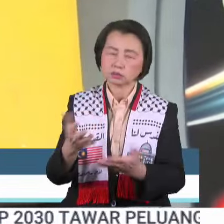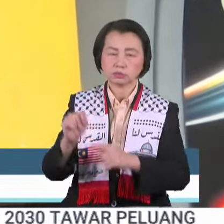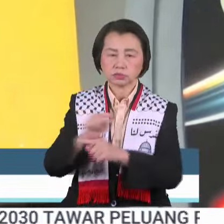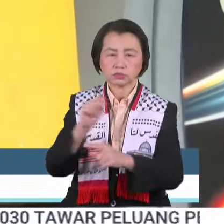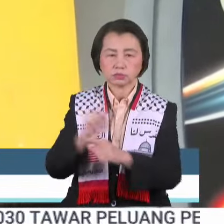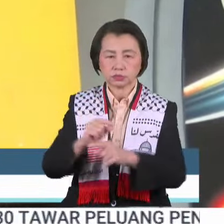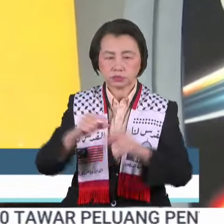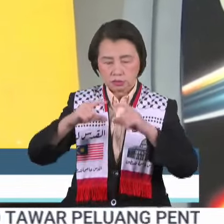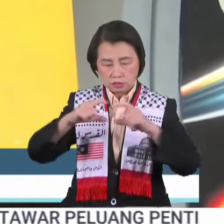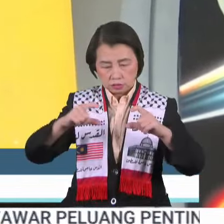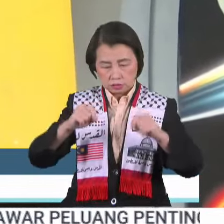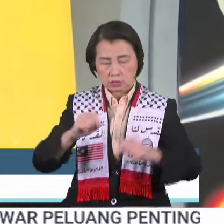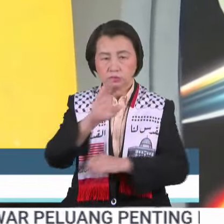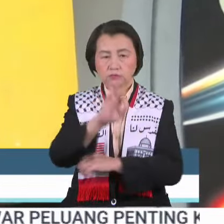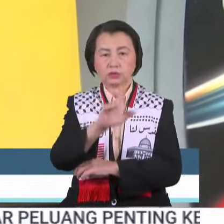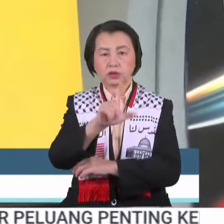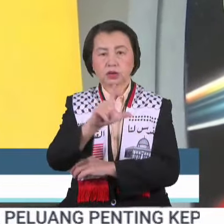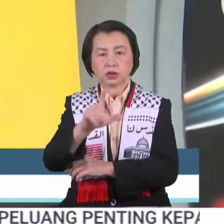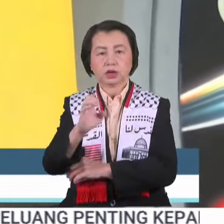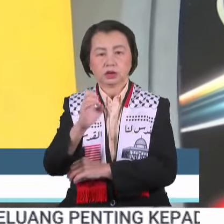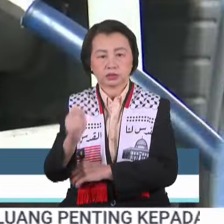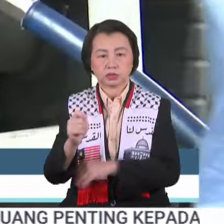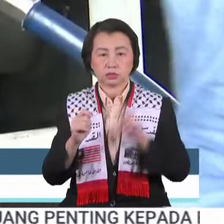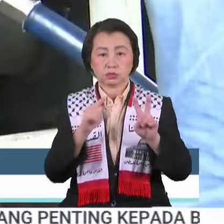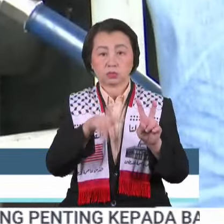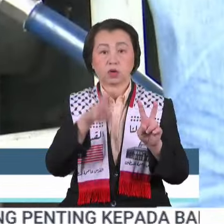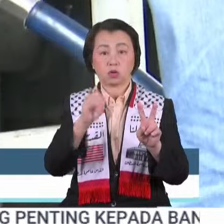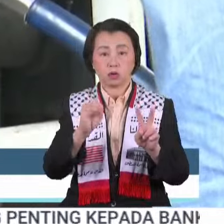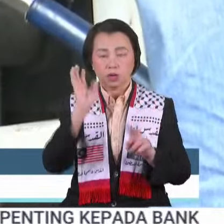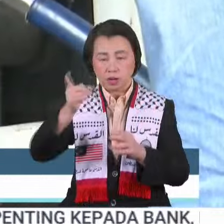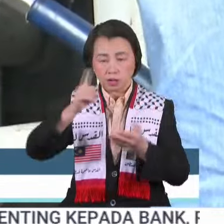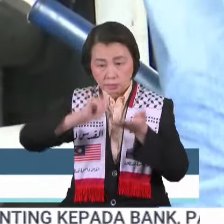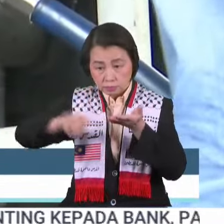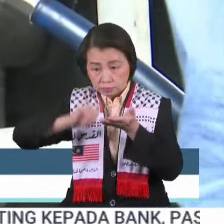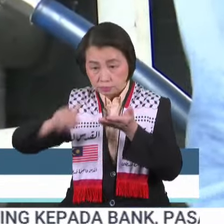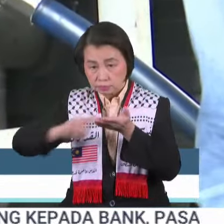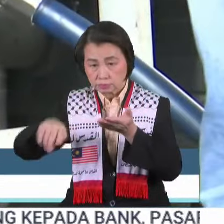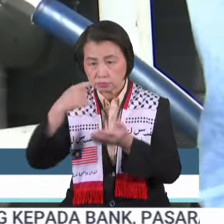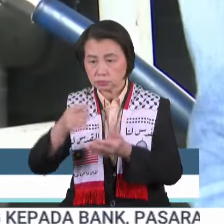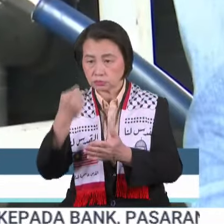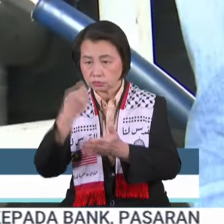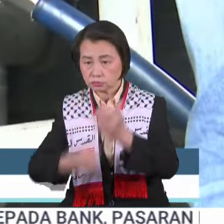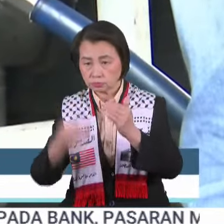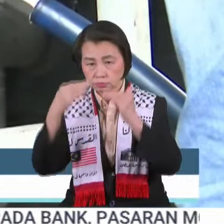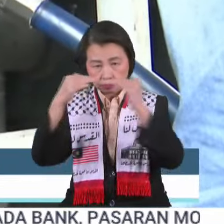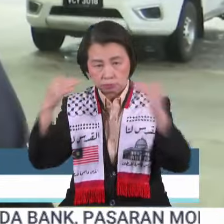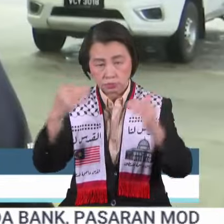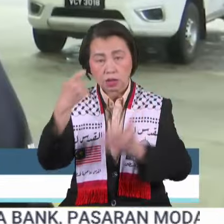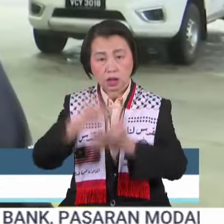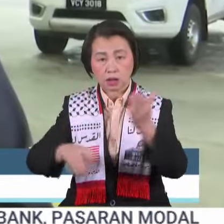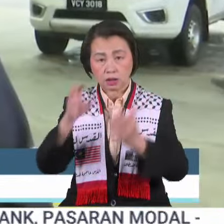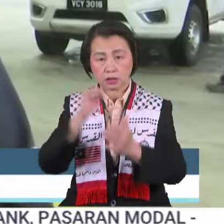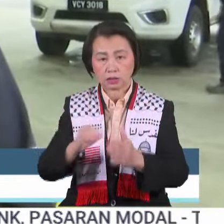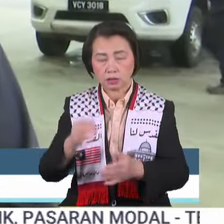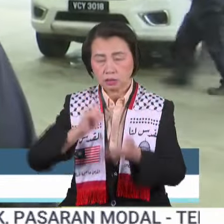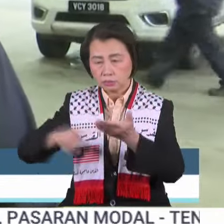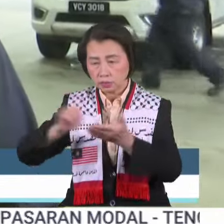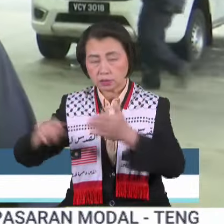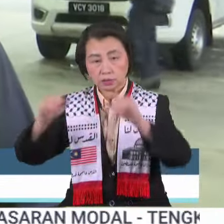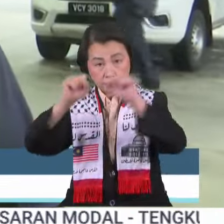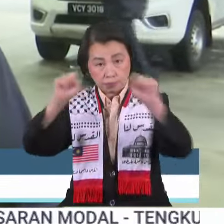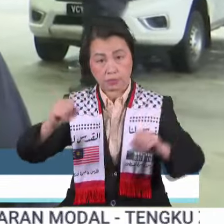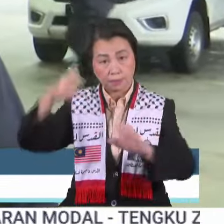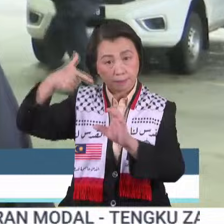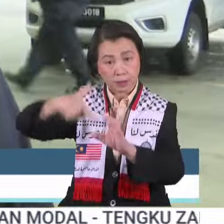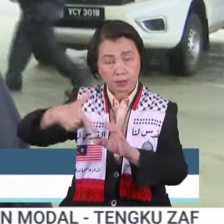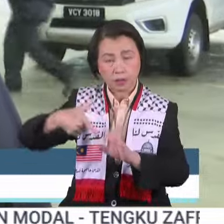penggunaan fleet card di bawah SKDS 2.0. Kita akan buat pemeriksaan dari segi penandaan harga dan pemeriksaan pam nozzle minyak sama